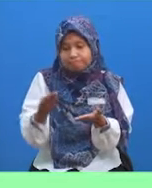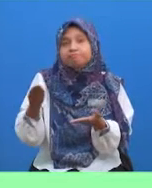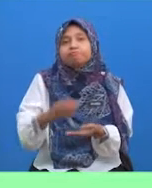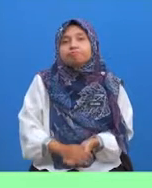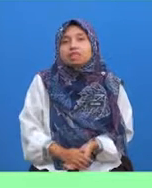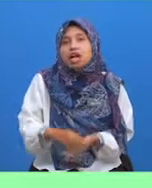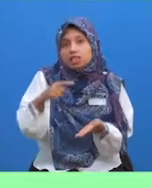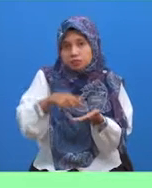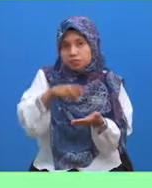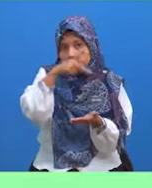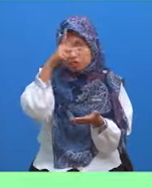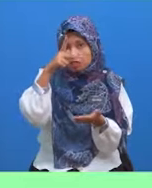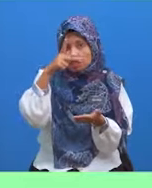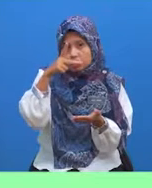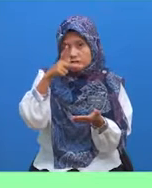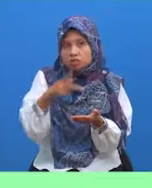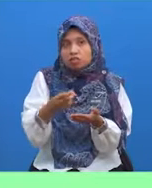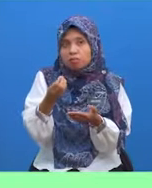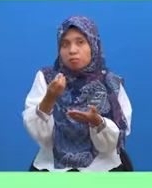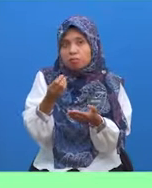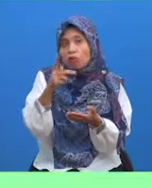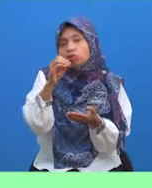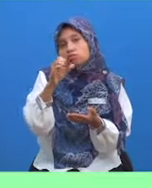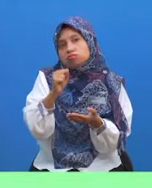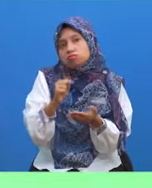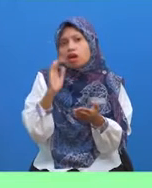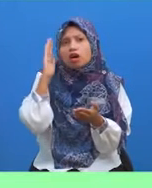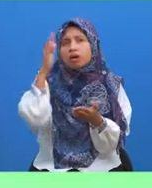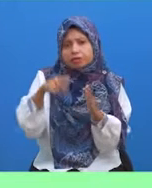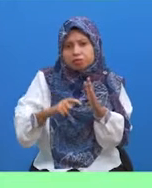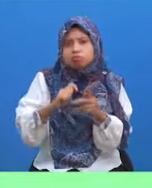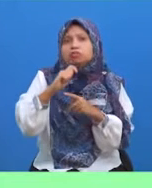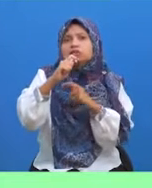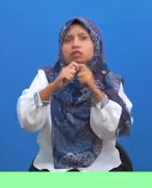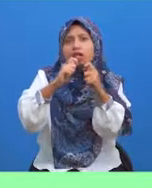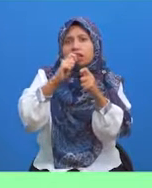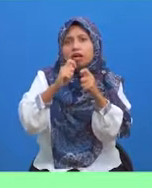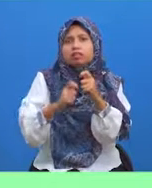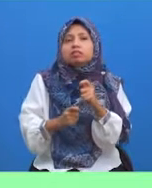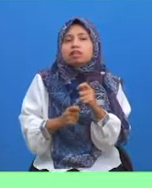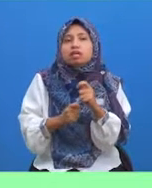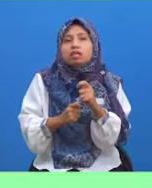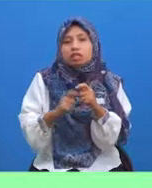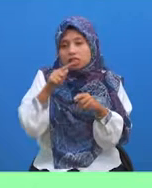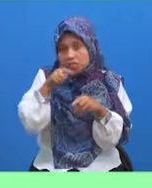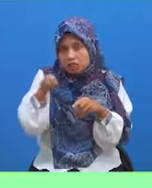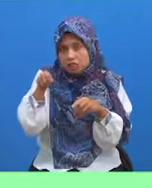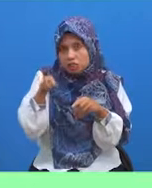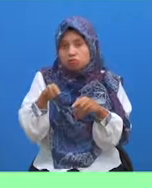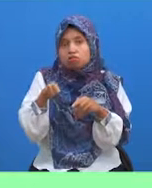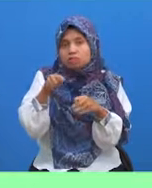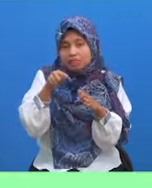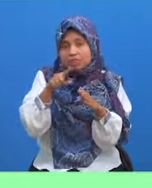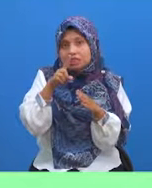ini kerana kos pengeluaran akan meningkat teluk khas tarian asal apabila